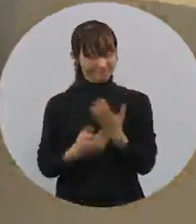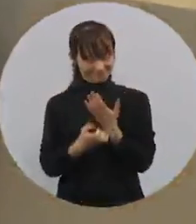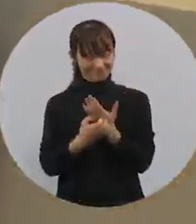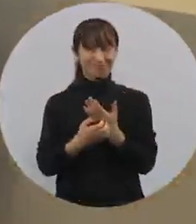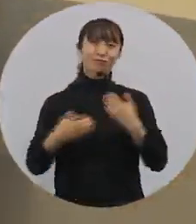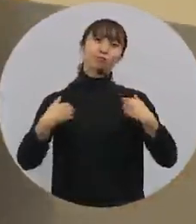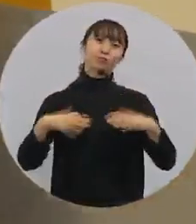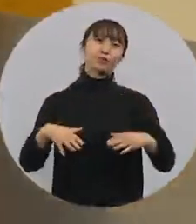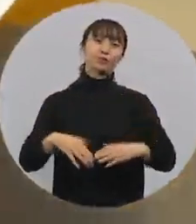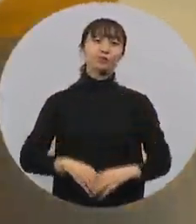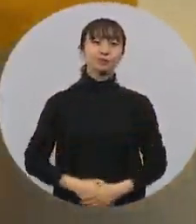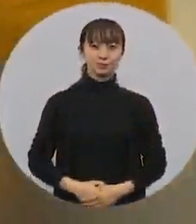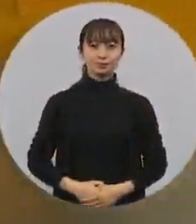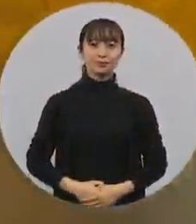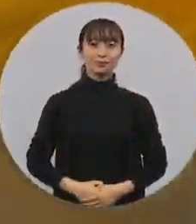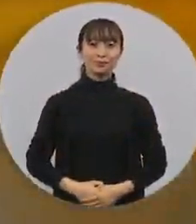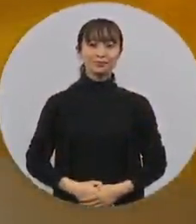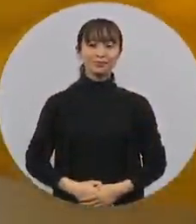ないです。 うん、